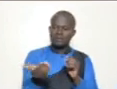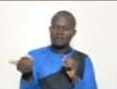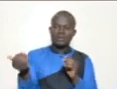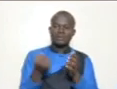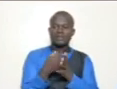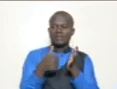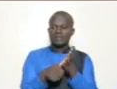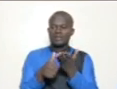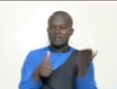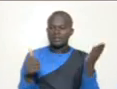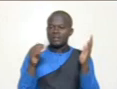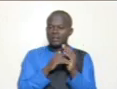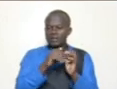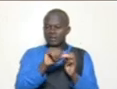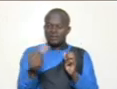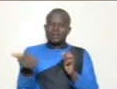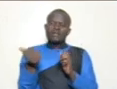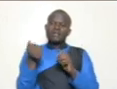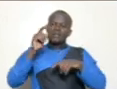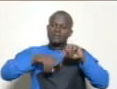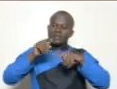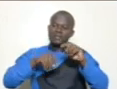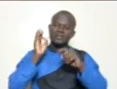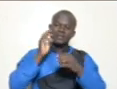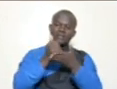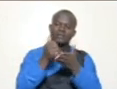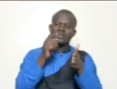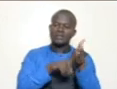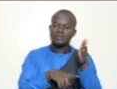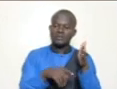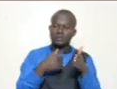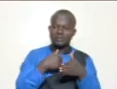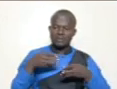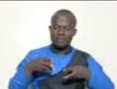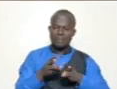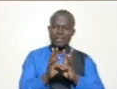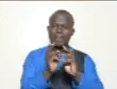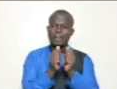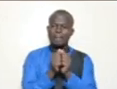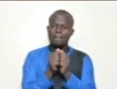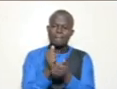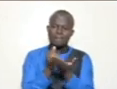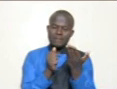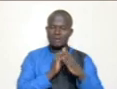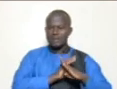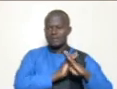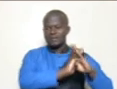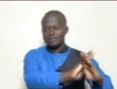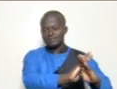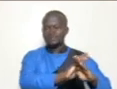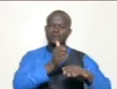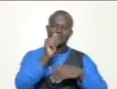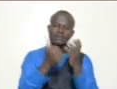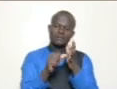zikabangiza ikindi nanone politiki izadufasha no kugira uburyo bwo gukumira ibyo